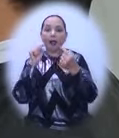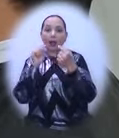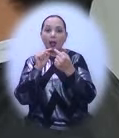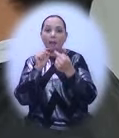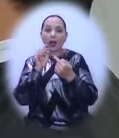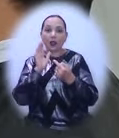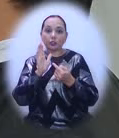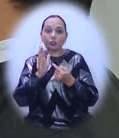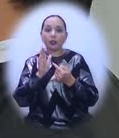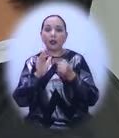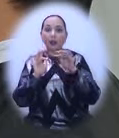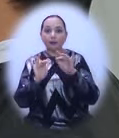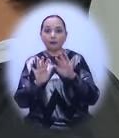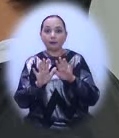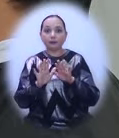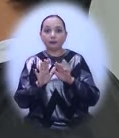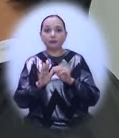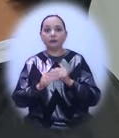qarama-qarshi taraf